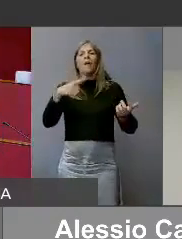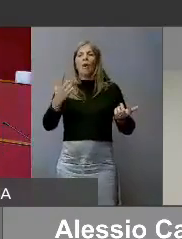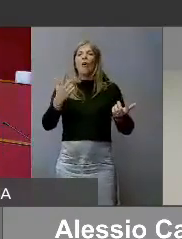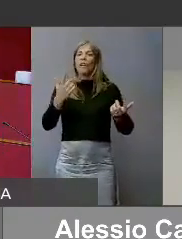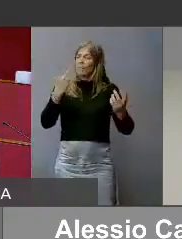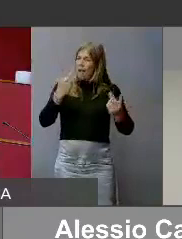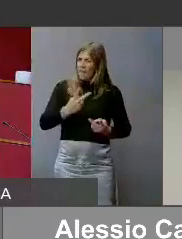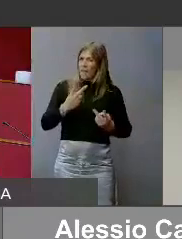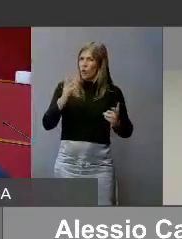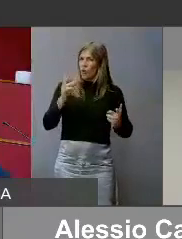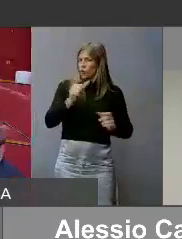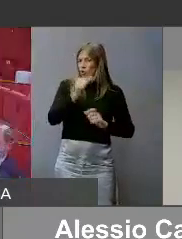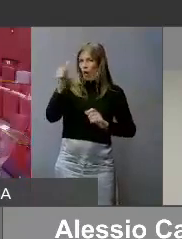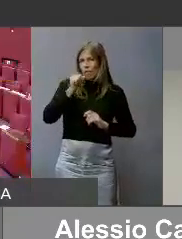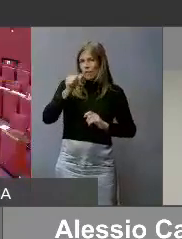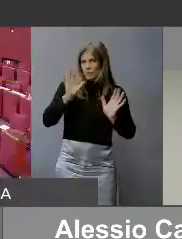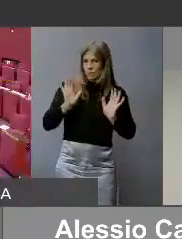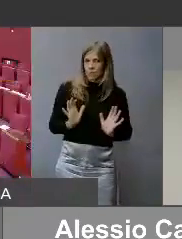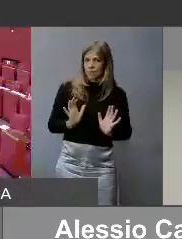realtà